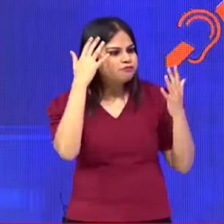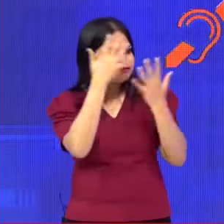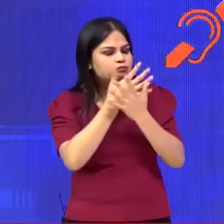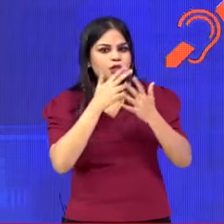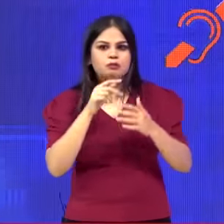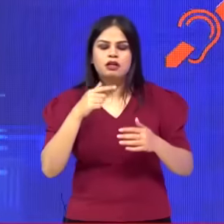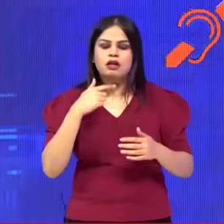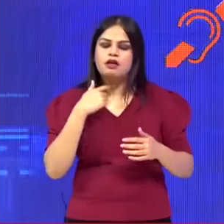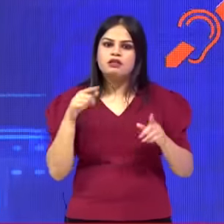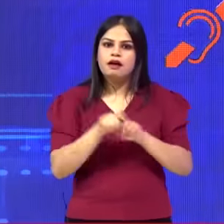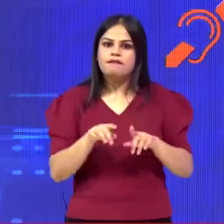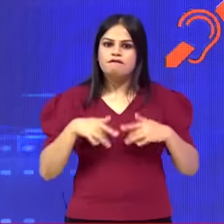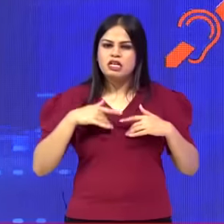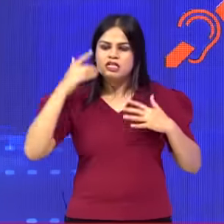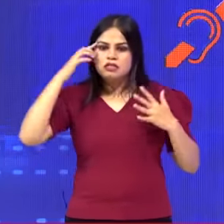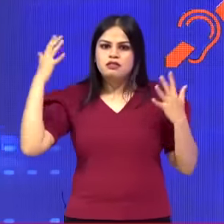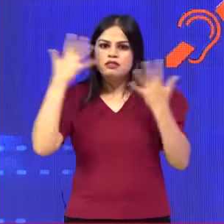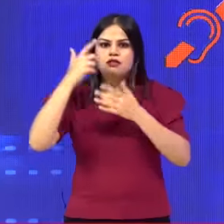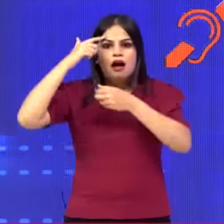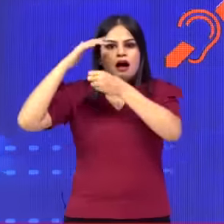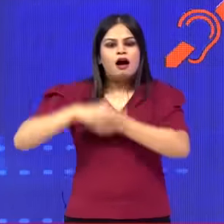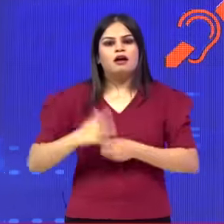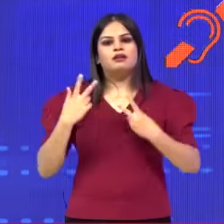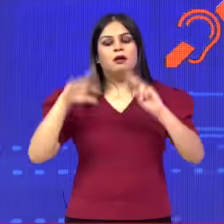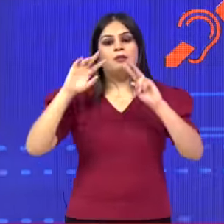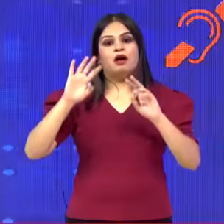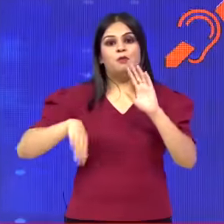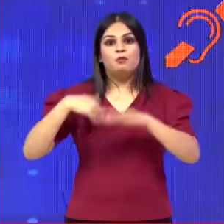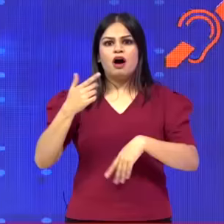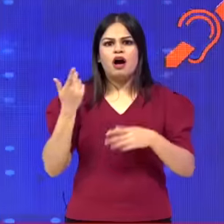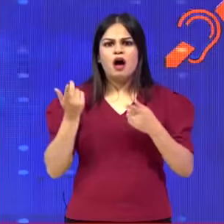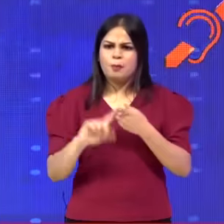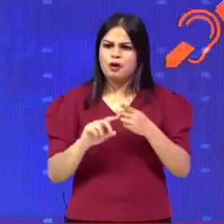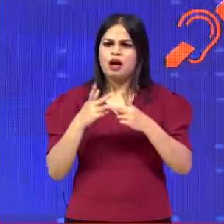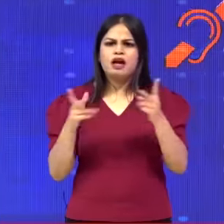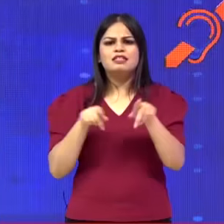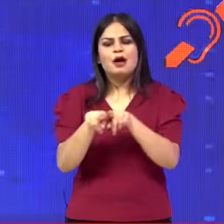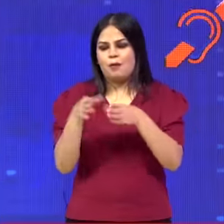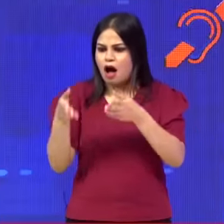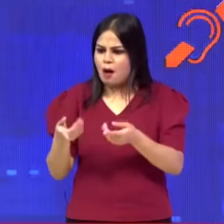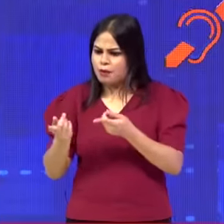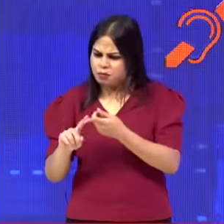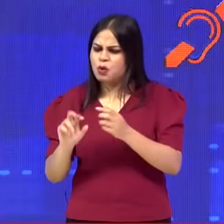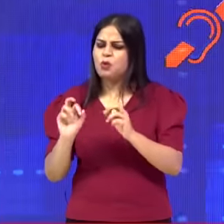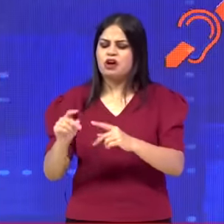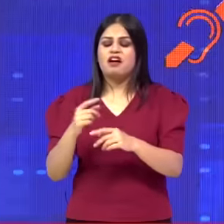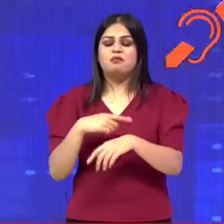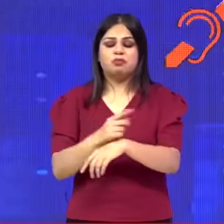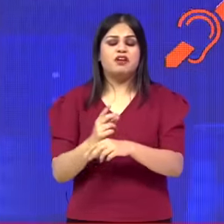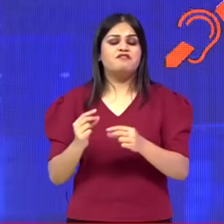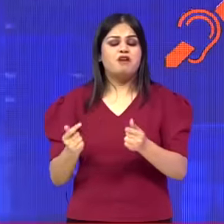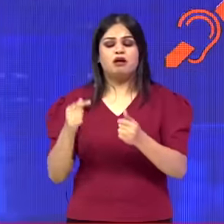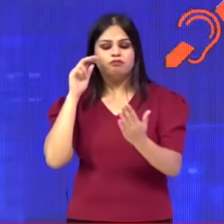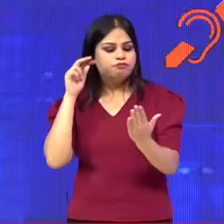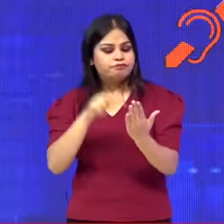यू, दैट यूज टू किल यू. अब कुछ हो गया तो सर 30 सेकेंड्स 5 मिनट्स के अंदर आ गया सोशल मीडिया के ऊपर. अब वो टाइम